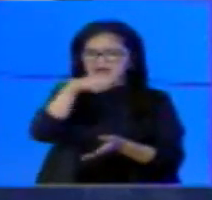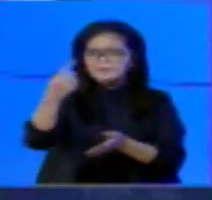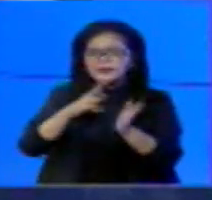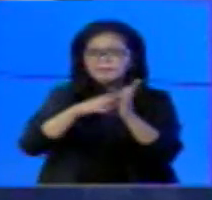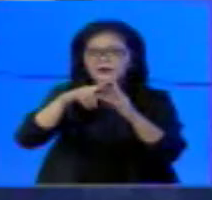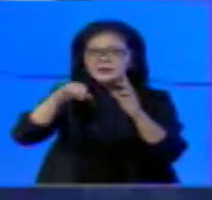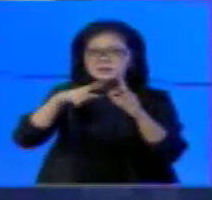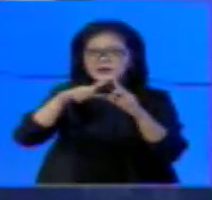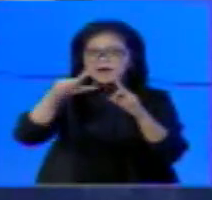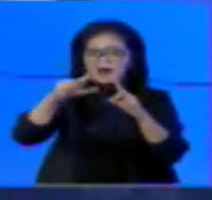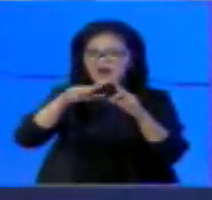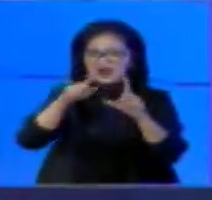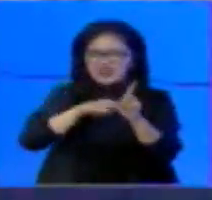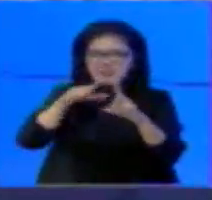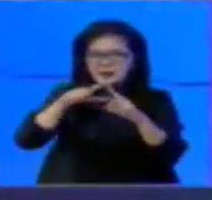Majalaya.